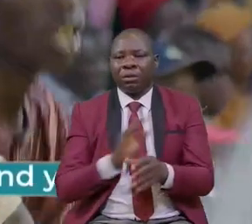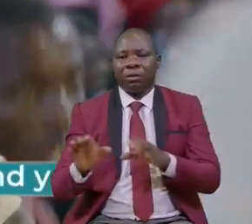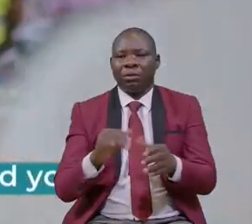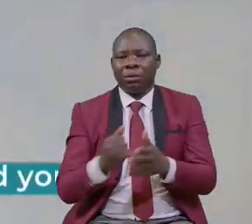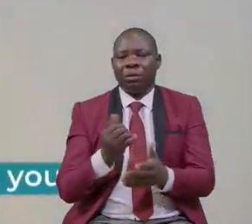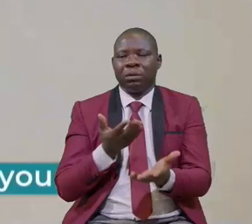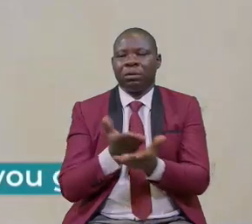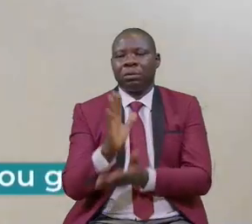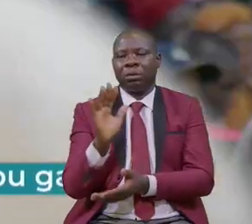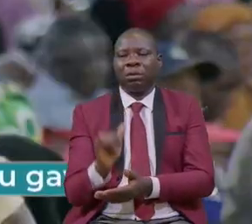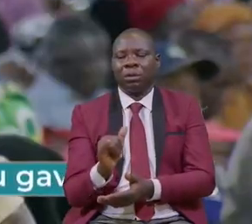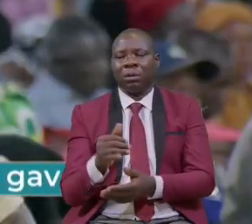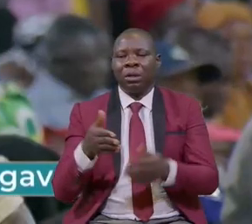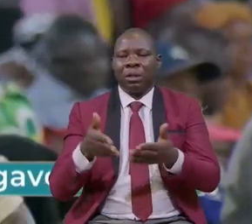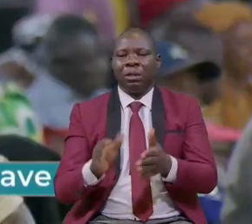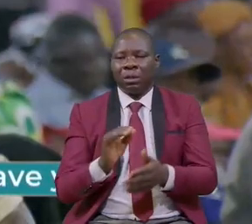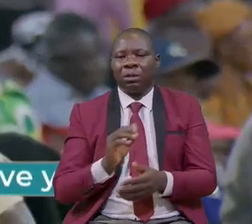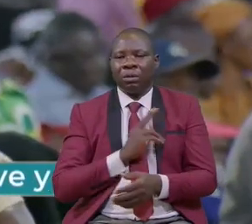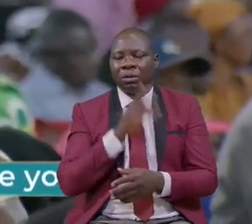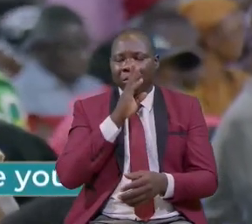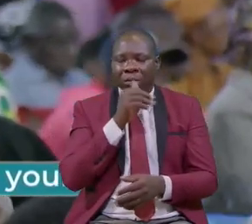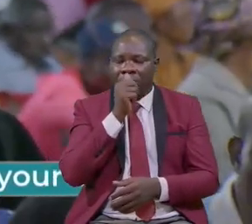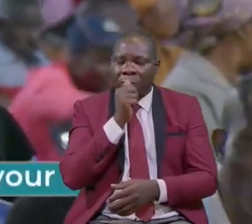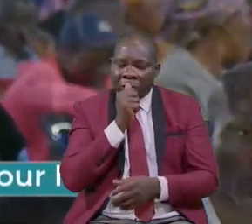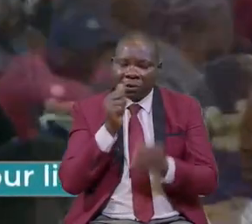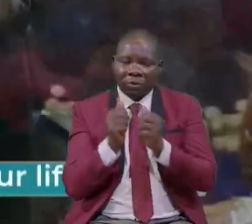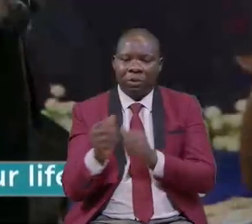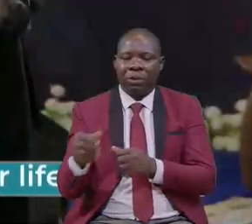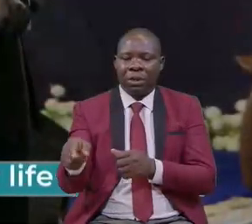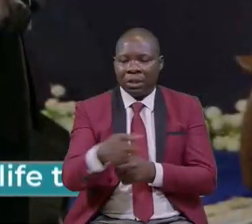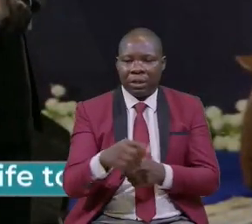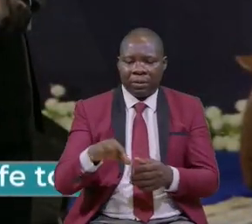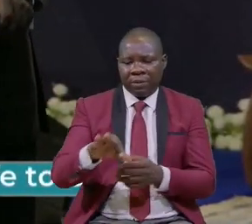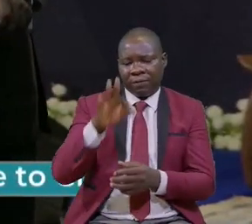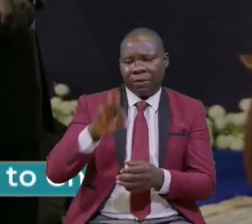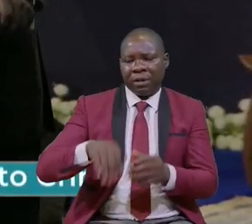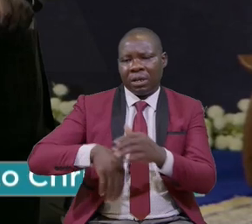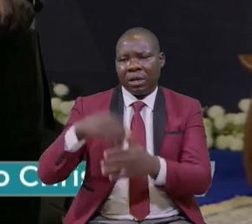le plein air où vous êtes, faisons-le rapidement.